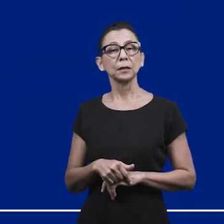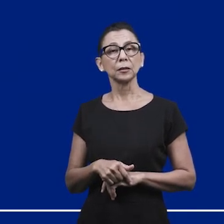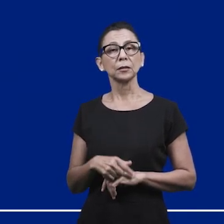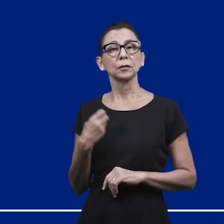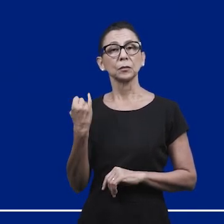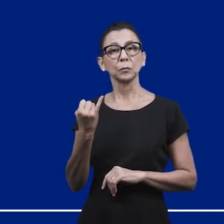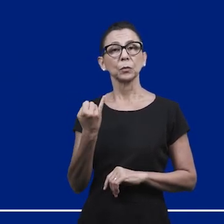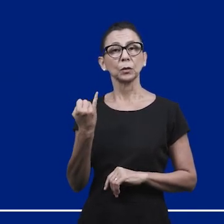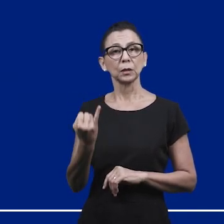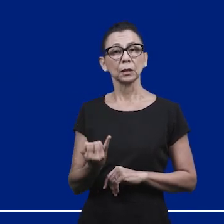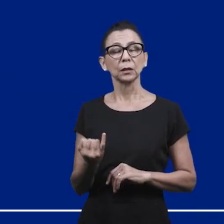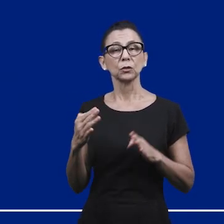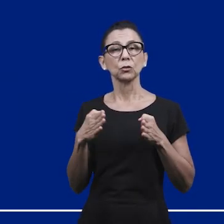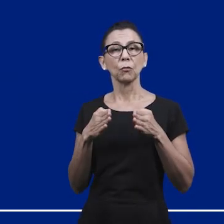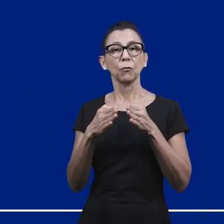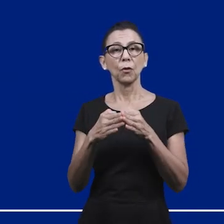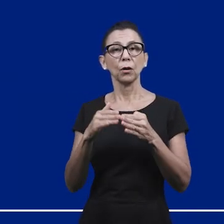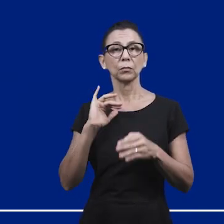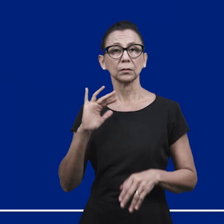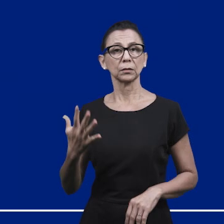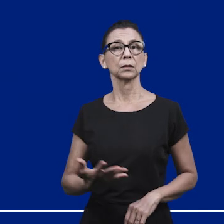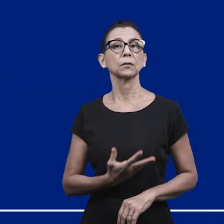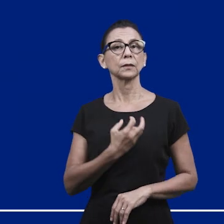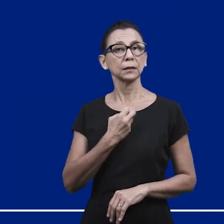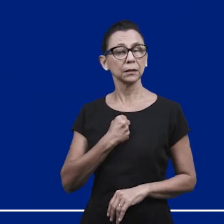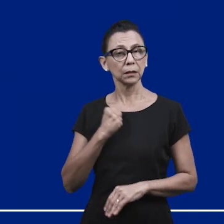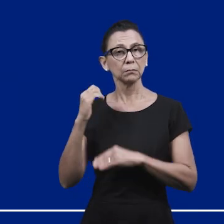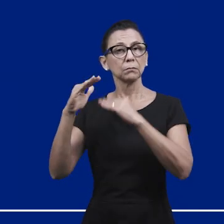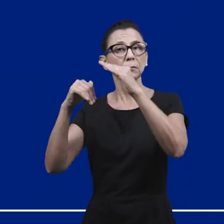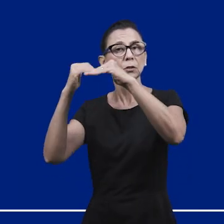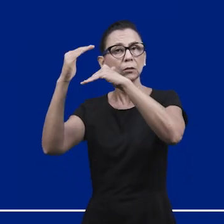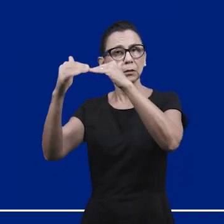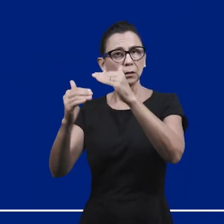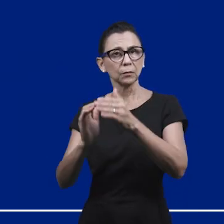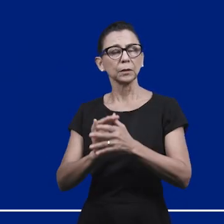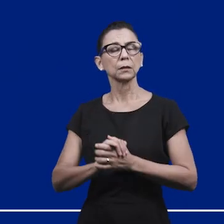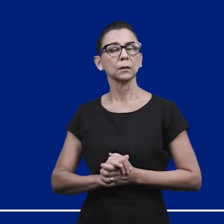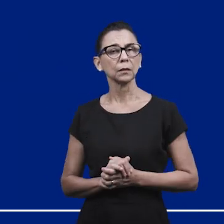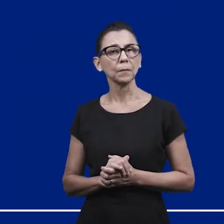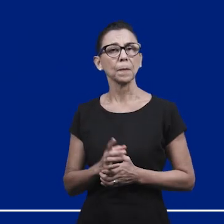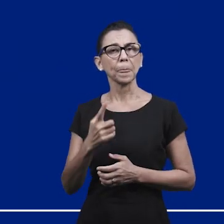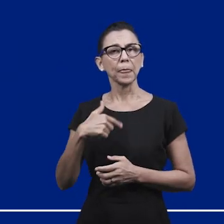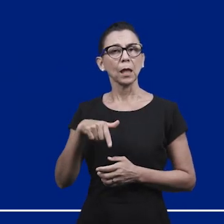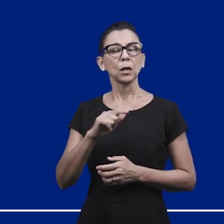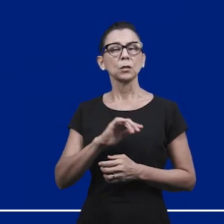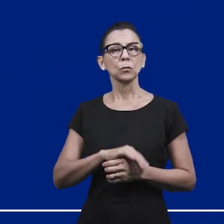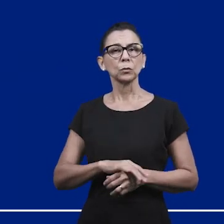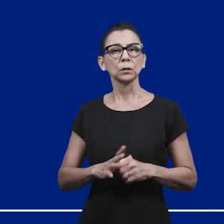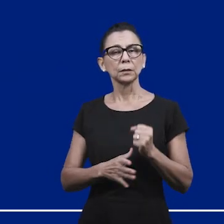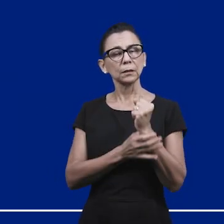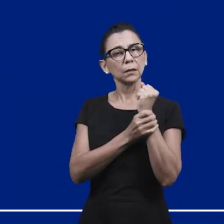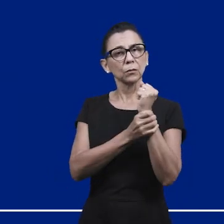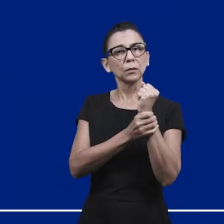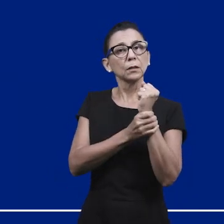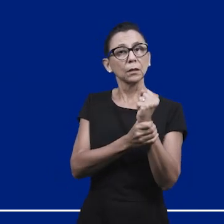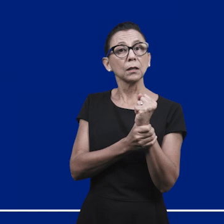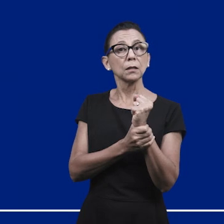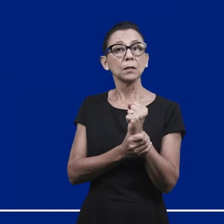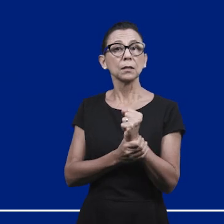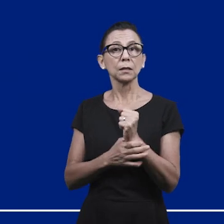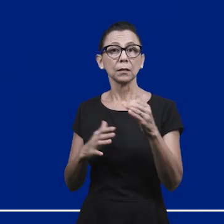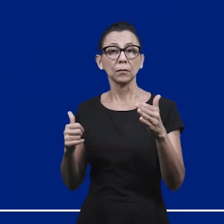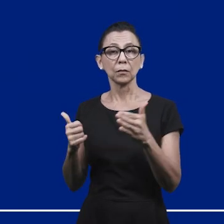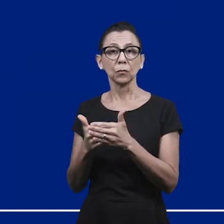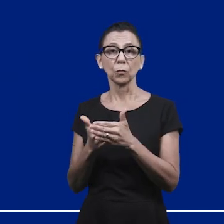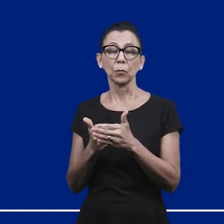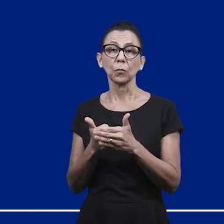Toujours, nous alertons vers la dynamique du salut. À travers la parole révélée, nous retrouvons le refuge, la direction